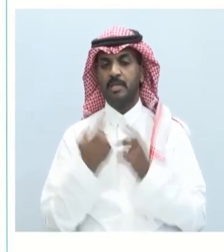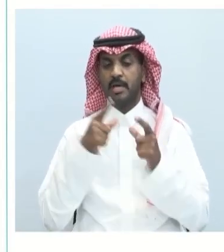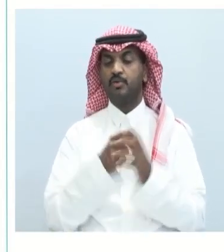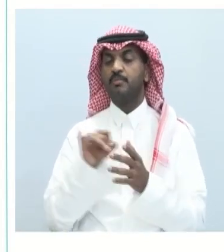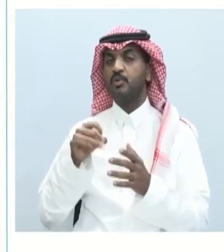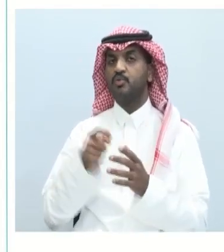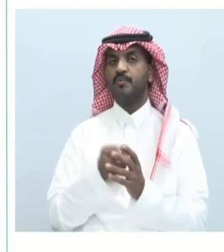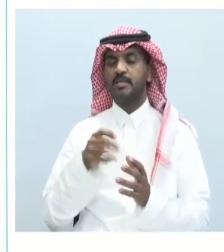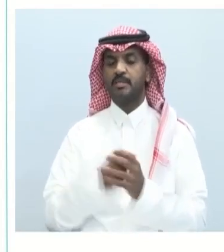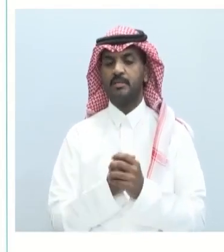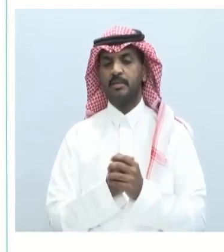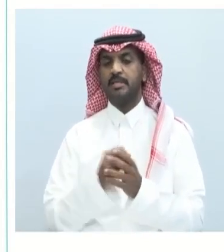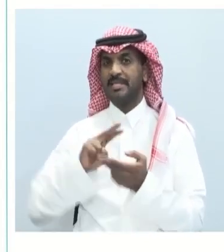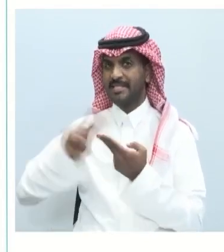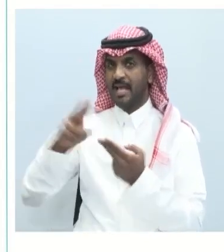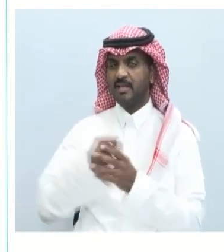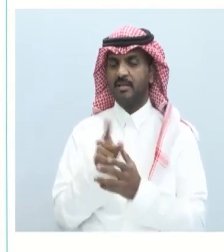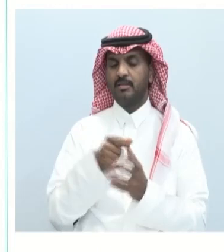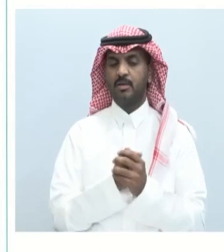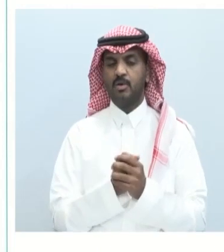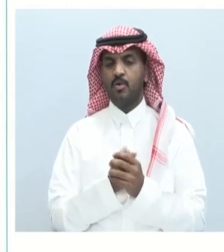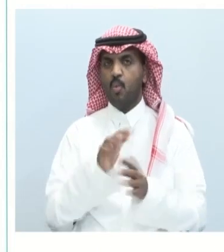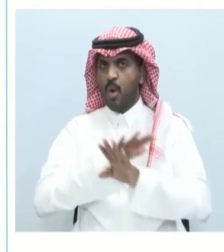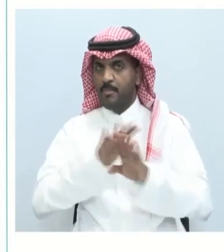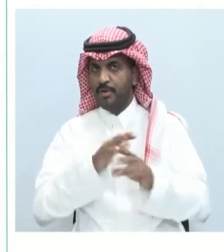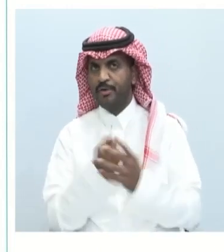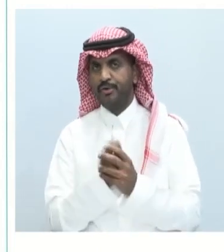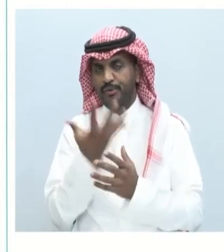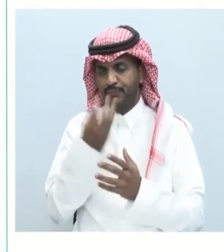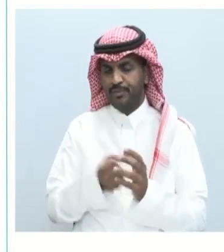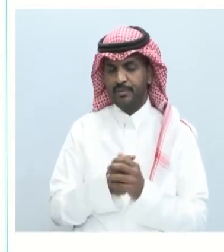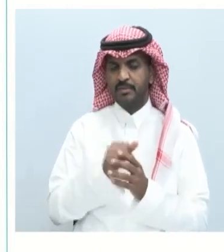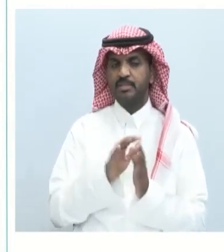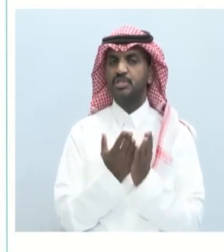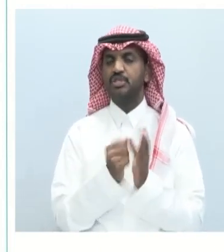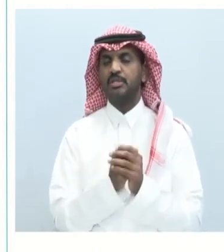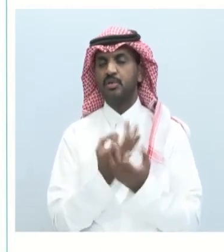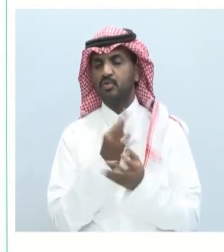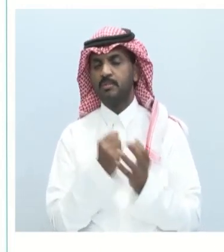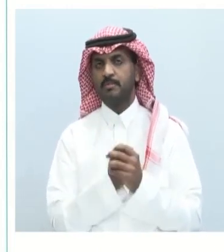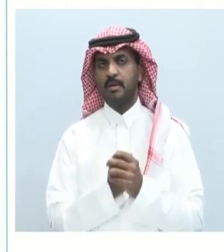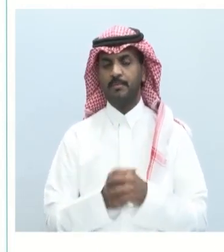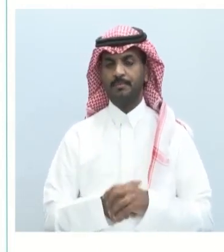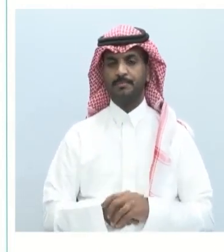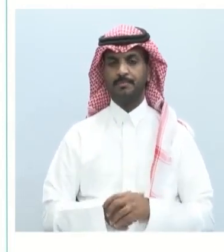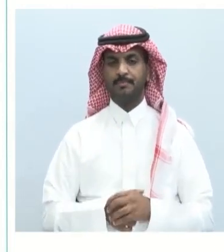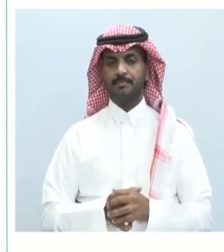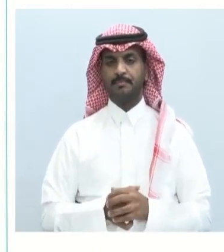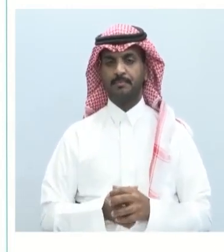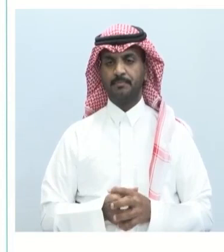مايكروسوفت اكسس رساله خطا ويمنع حفظ السجل حتى يتم اكمال الحقل المطلوب